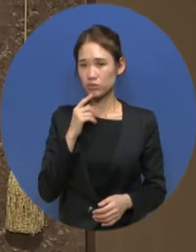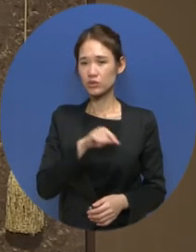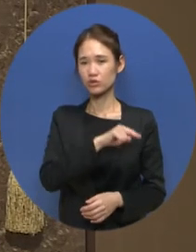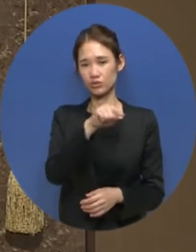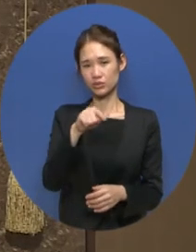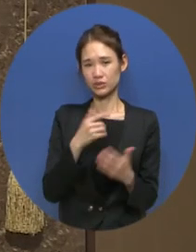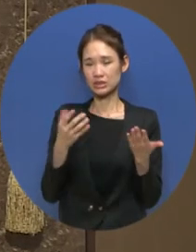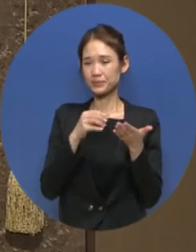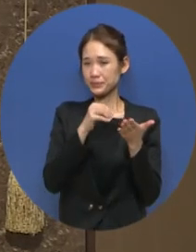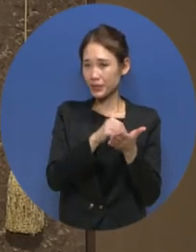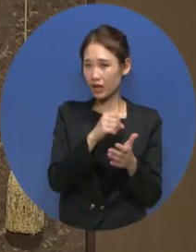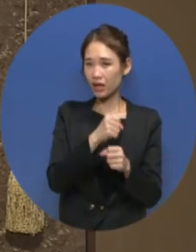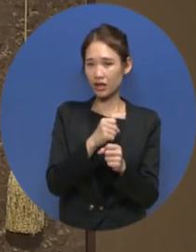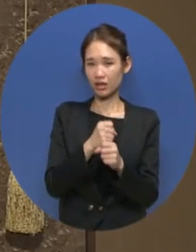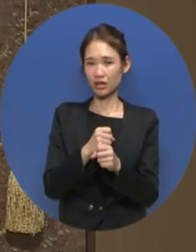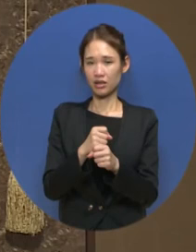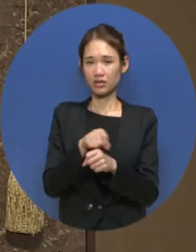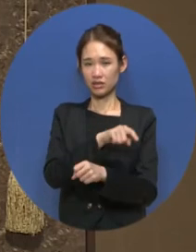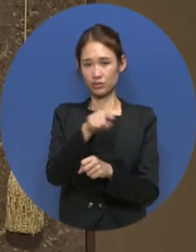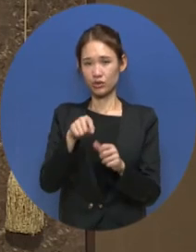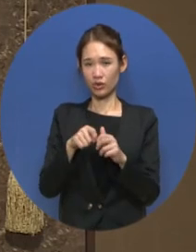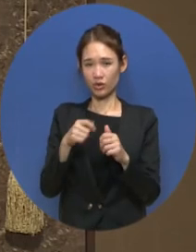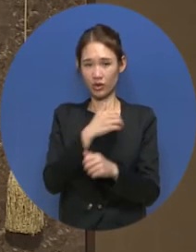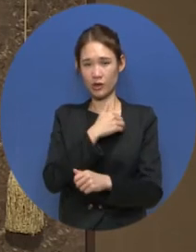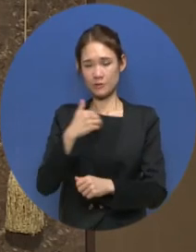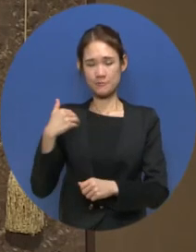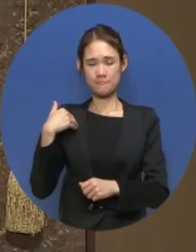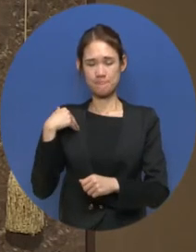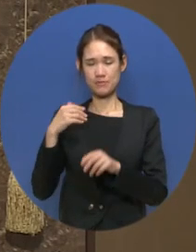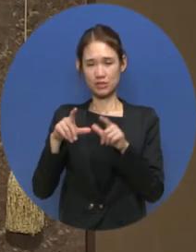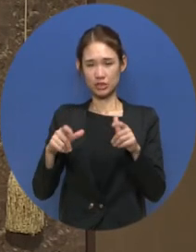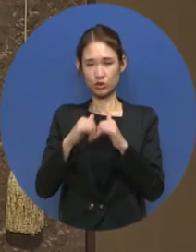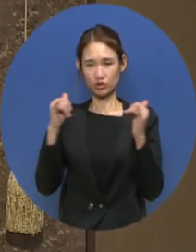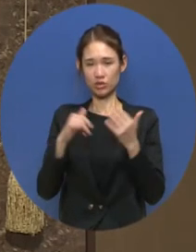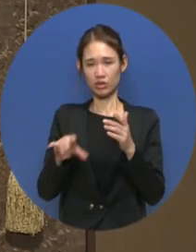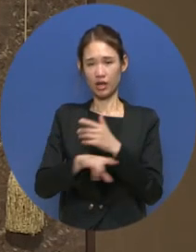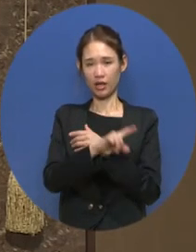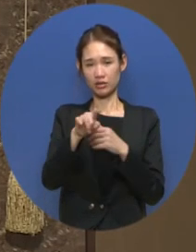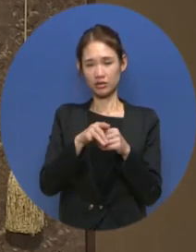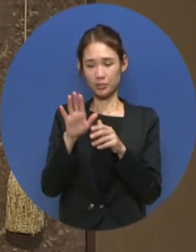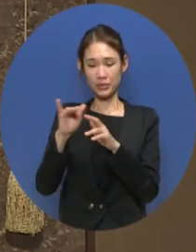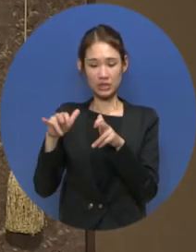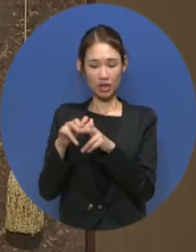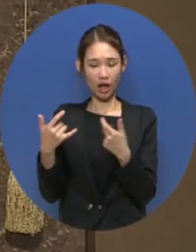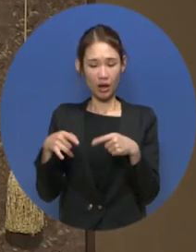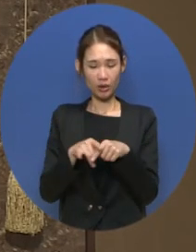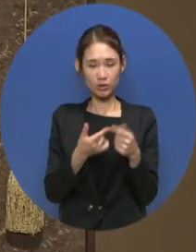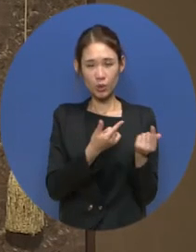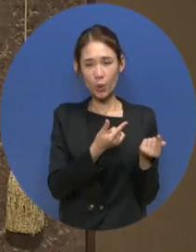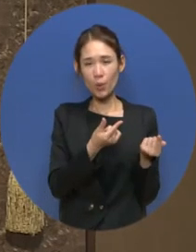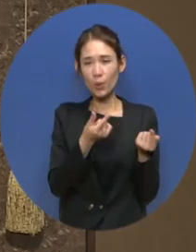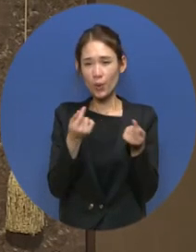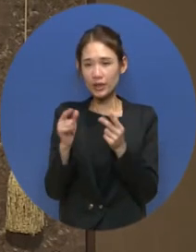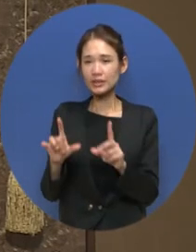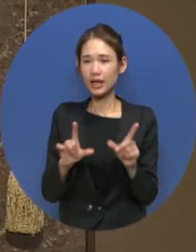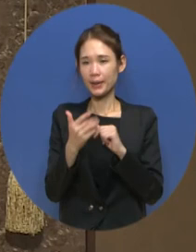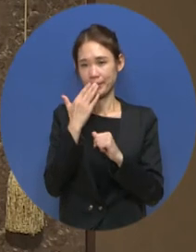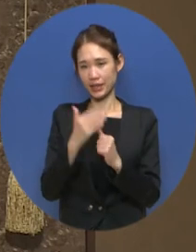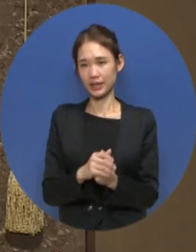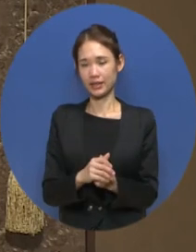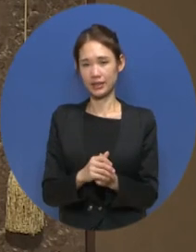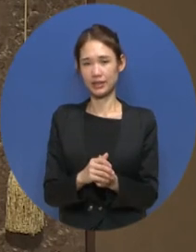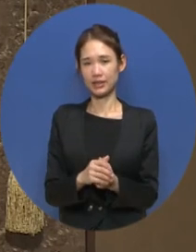그분들도 일을 할수 있고, 예, 그분들도 얼마든지 지역사회 안에서 비장애인들과 동등하게 살아갈 수 있습니다.